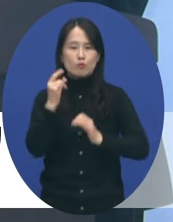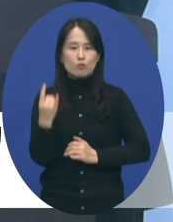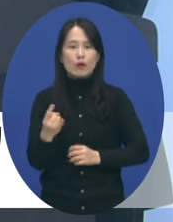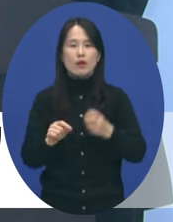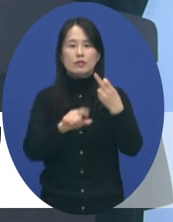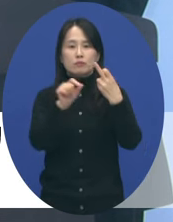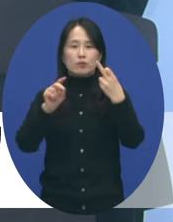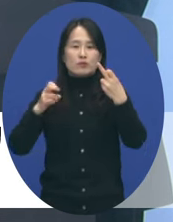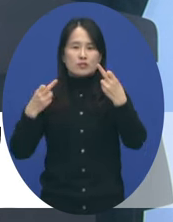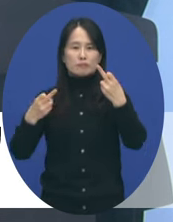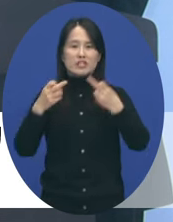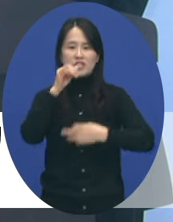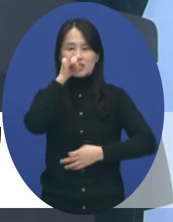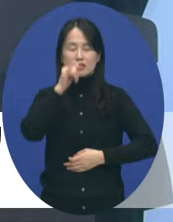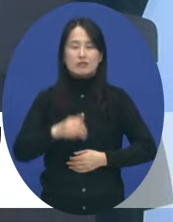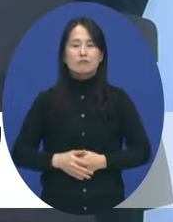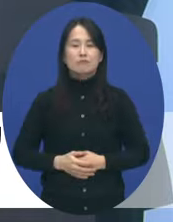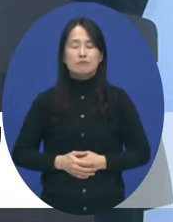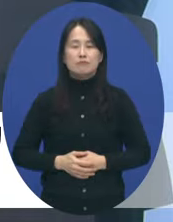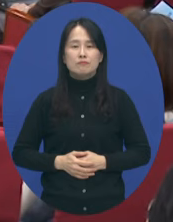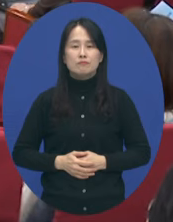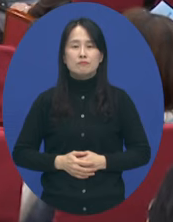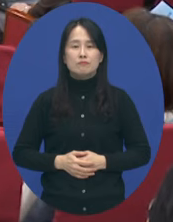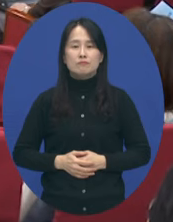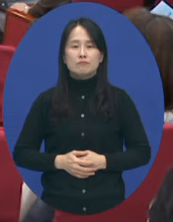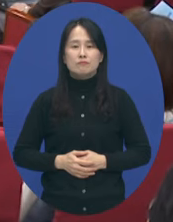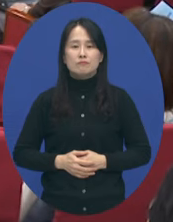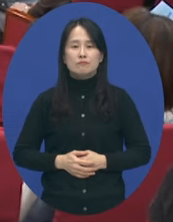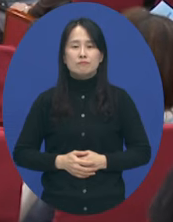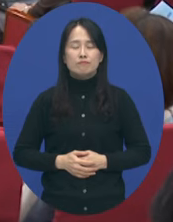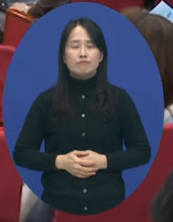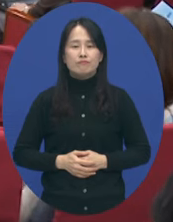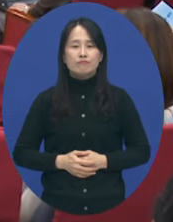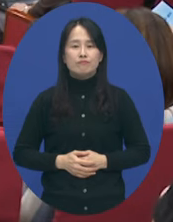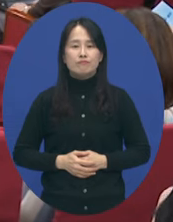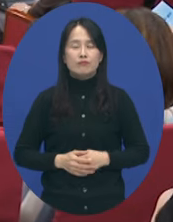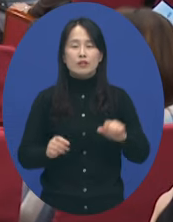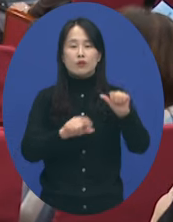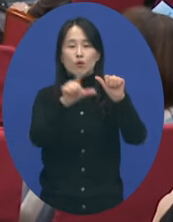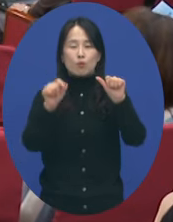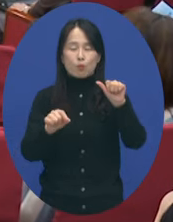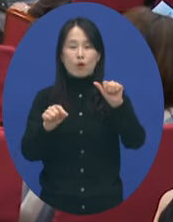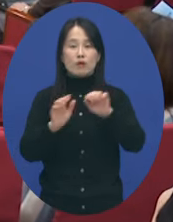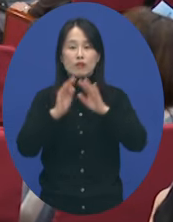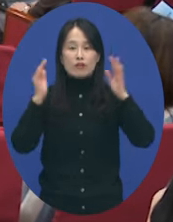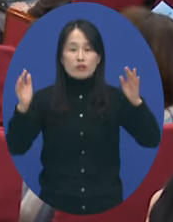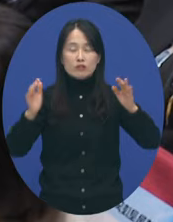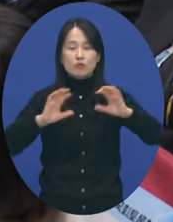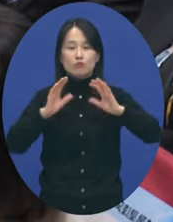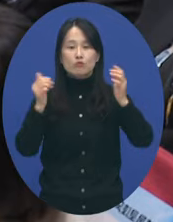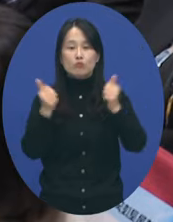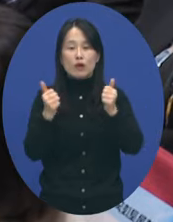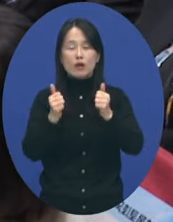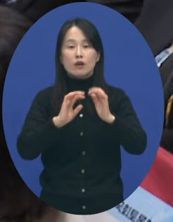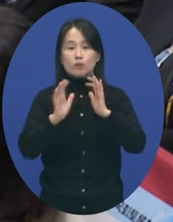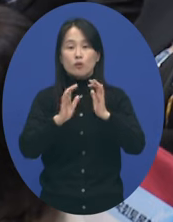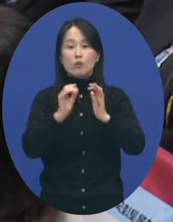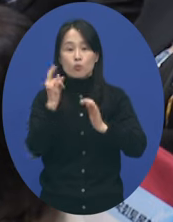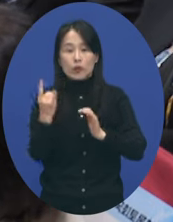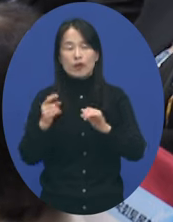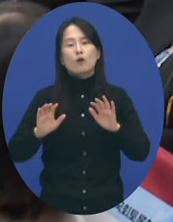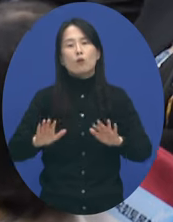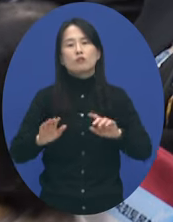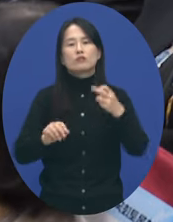개최됐습니다 서문영 기자입니다 경기도가 지난 5월 개최했던 국회 토론회에 이어 이달 12일